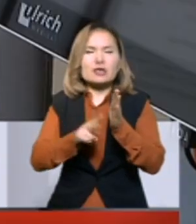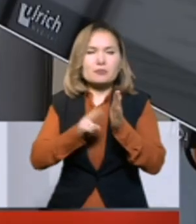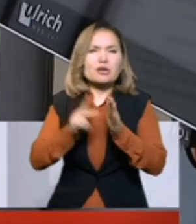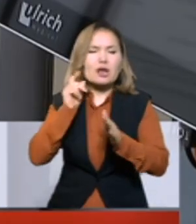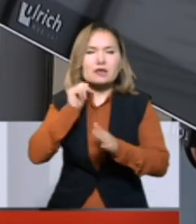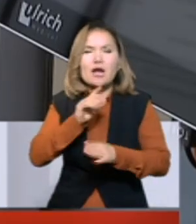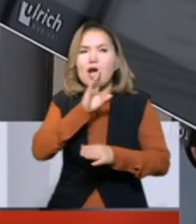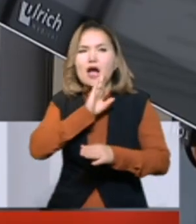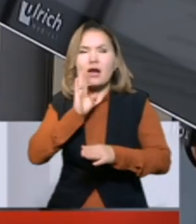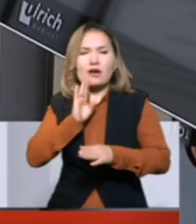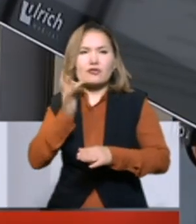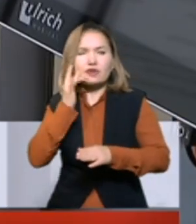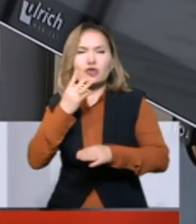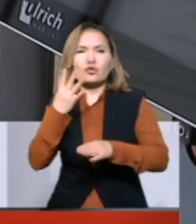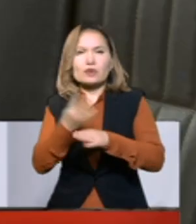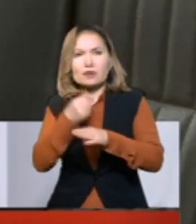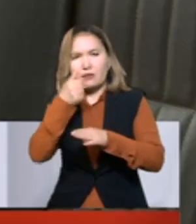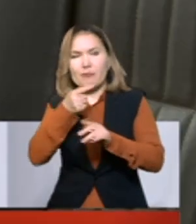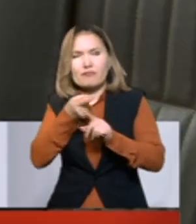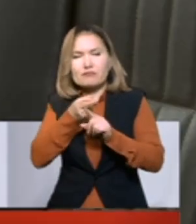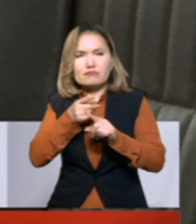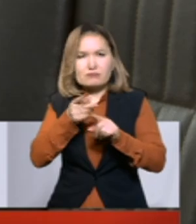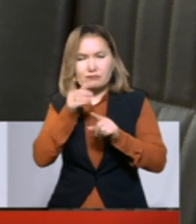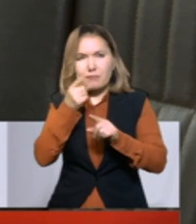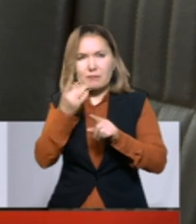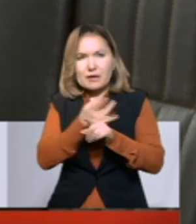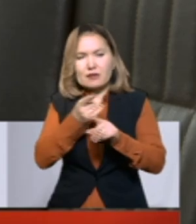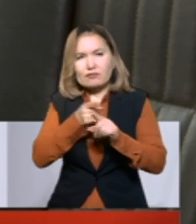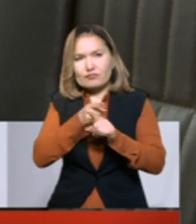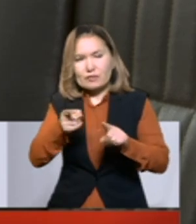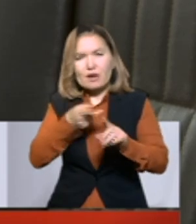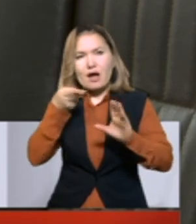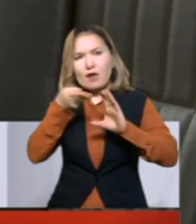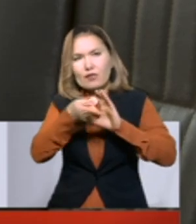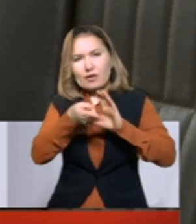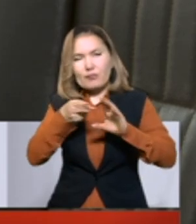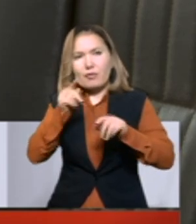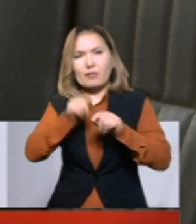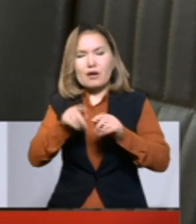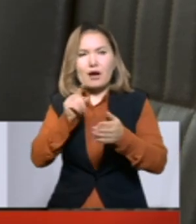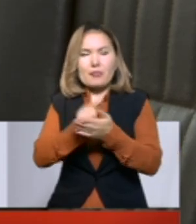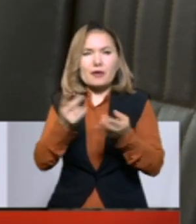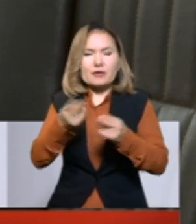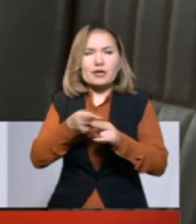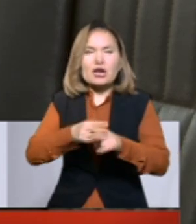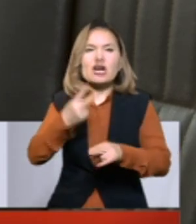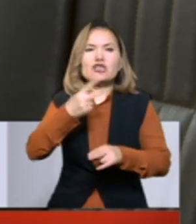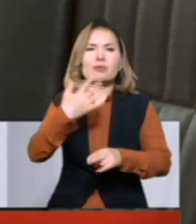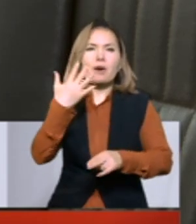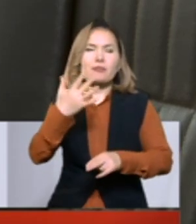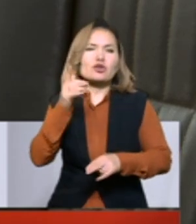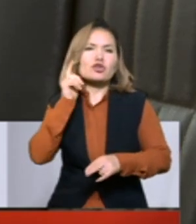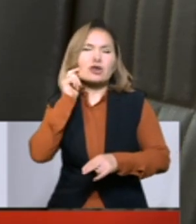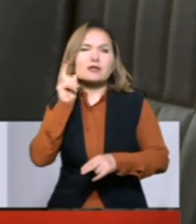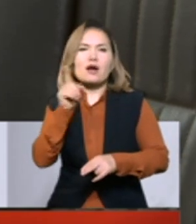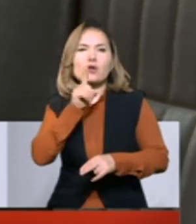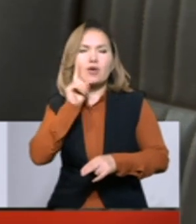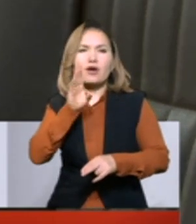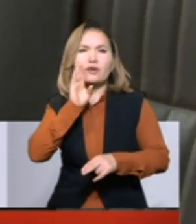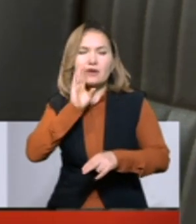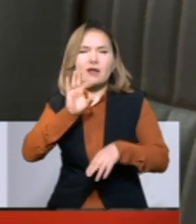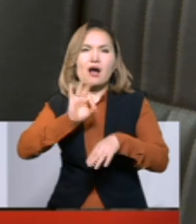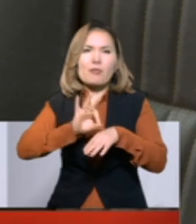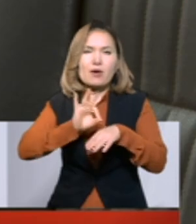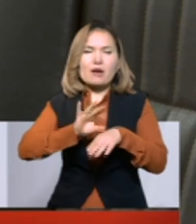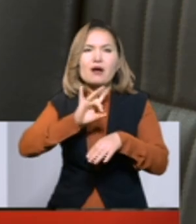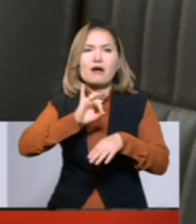рет онкоскринингтен өтуі тиіс. 25 жастан бастап уже бізде қазір қатерлі ісікпен түсіп жатыр. Өте кеш сатыларында түсіп